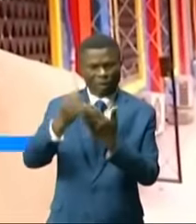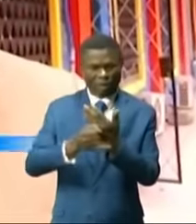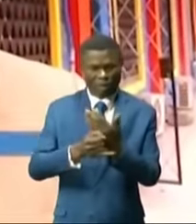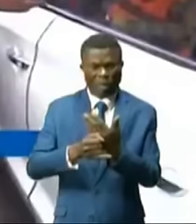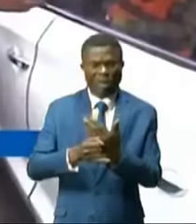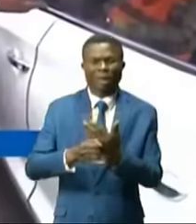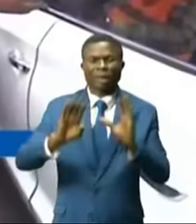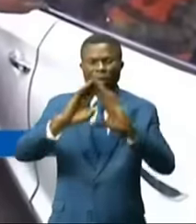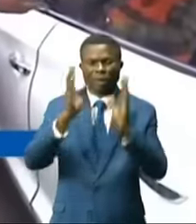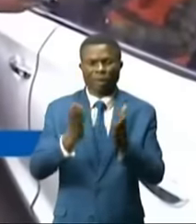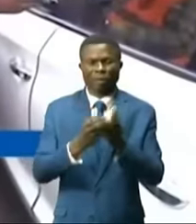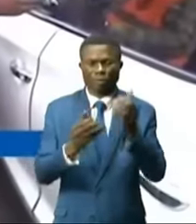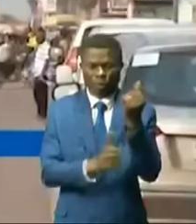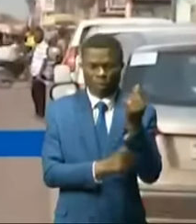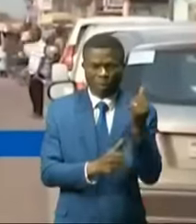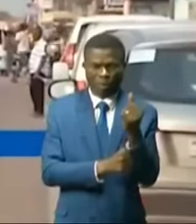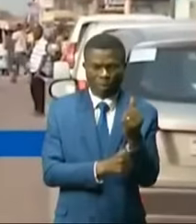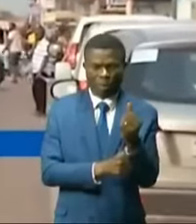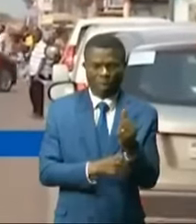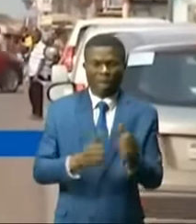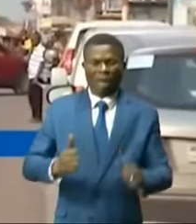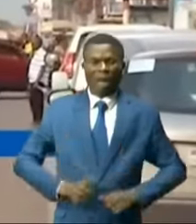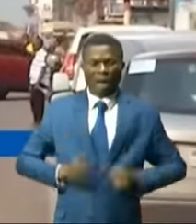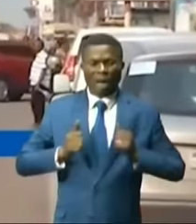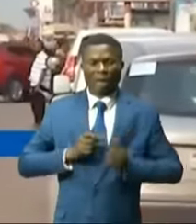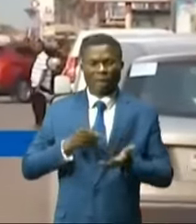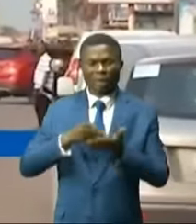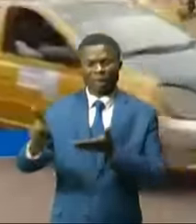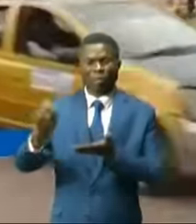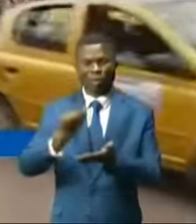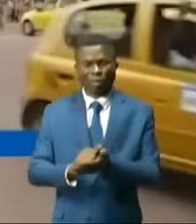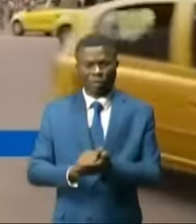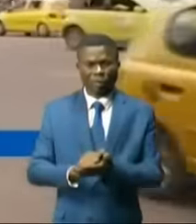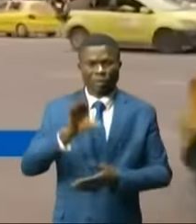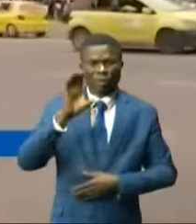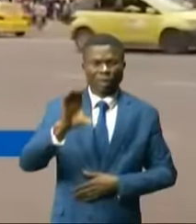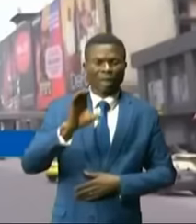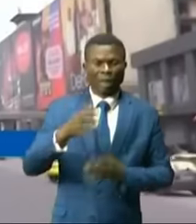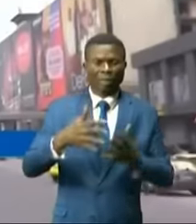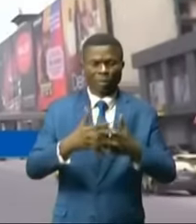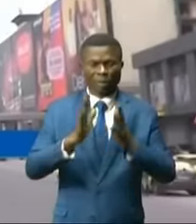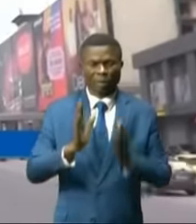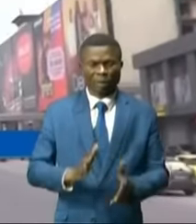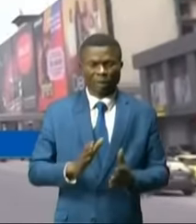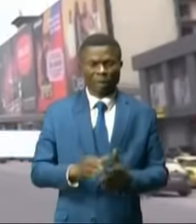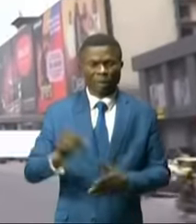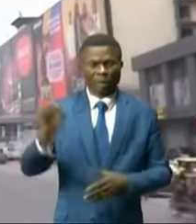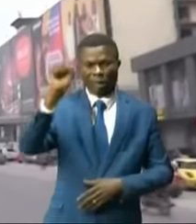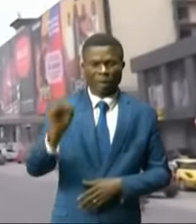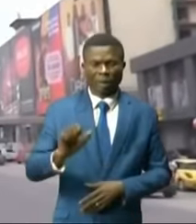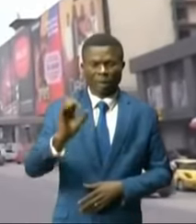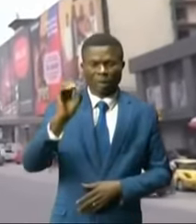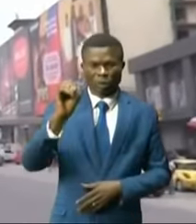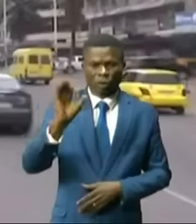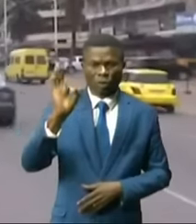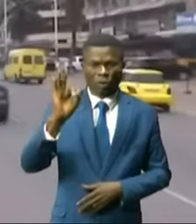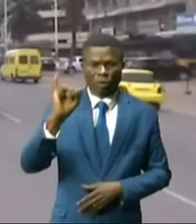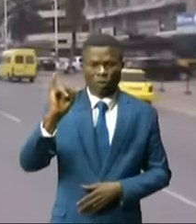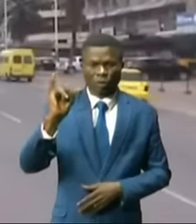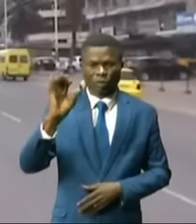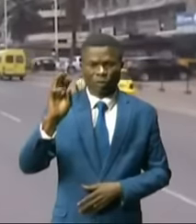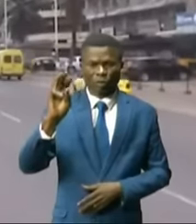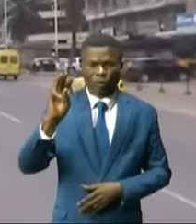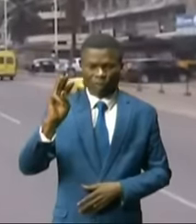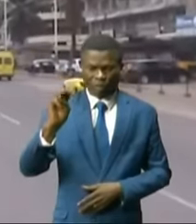d'intérêt communautaire. La seule adresse pour payer la vignette, c'est auprès des banques partenaires tels que Sofibank et Raobank pour les